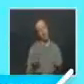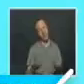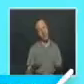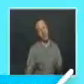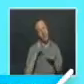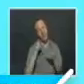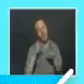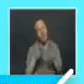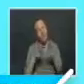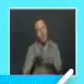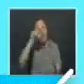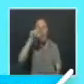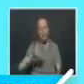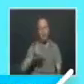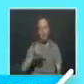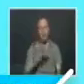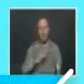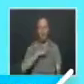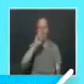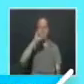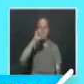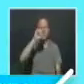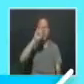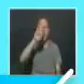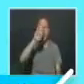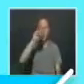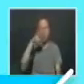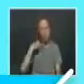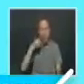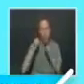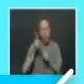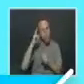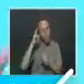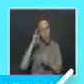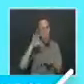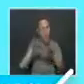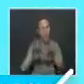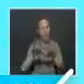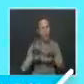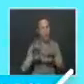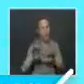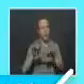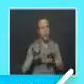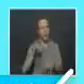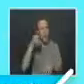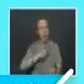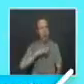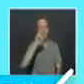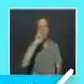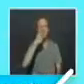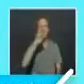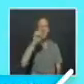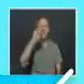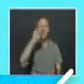בדיחה, בן אדם אחראי על הסייבר, אני לא בטוח אם הוא יודע להקליד על מחשב, חבר'ה, הוא אחראי על הסייבר במדינת